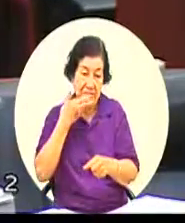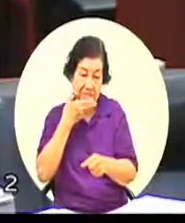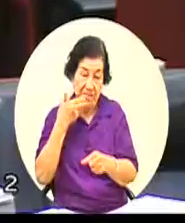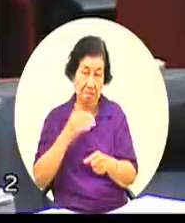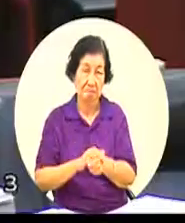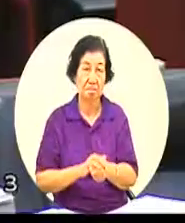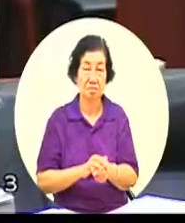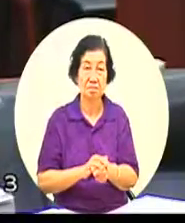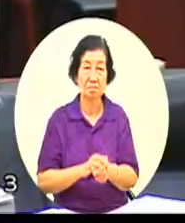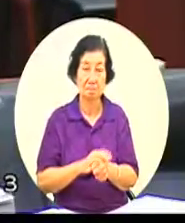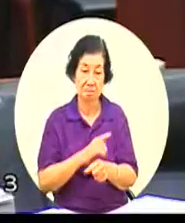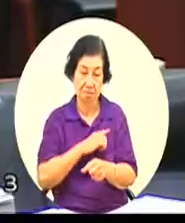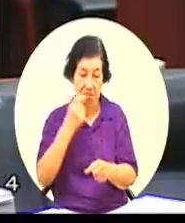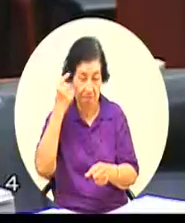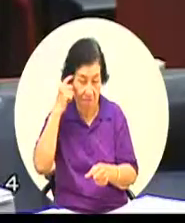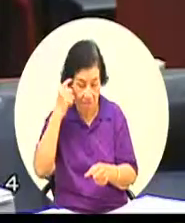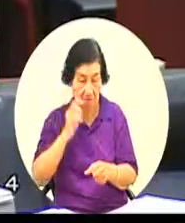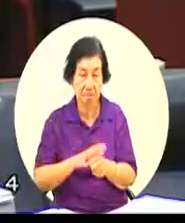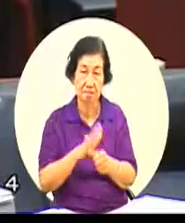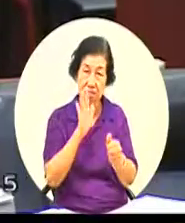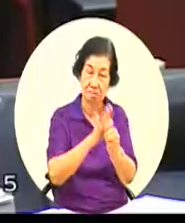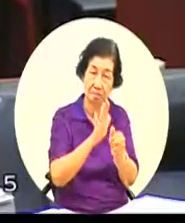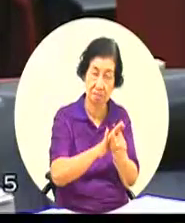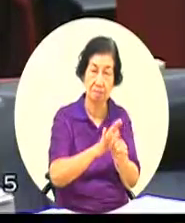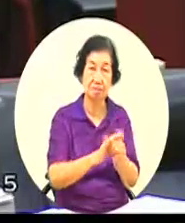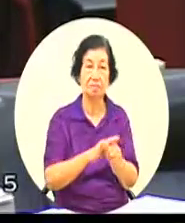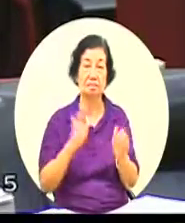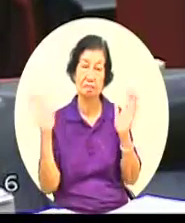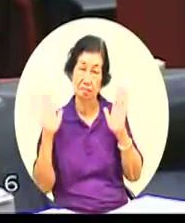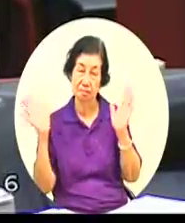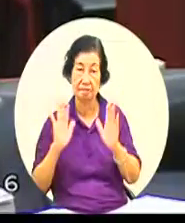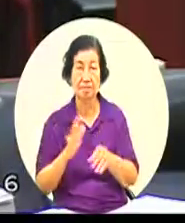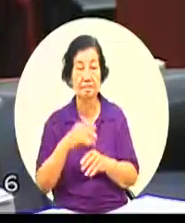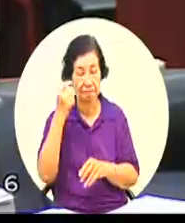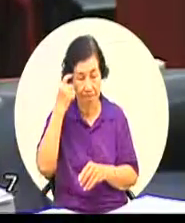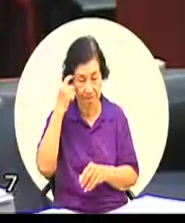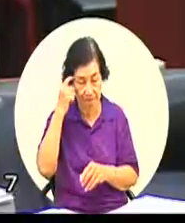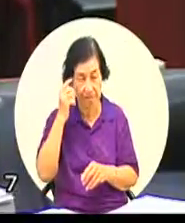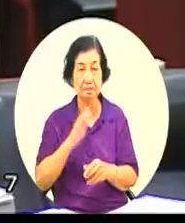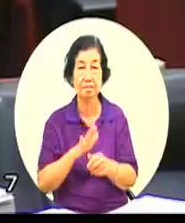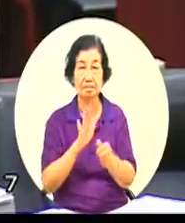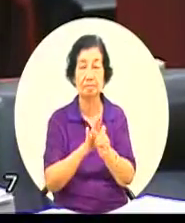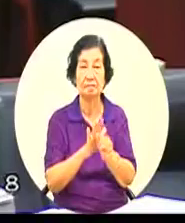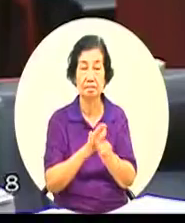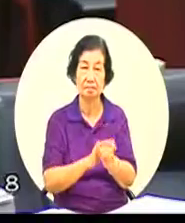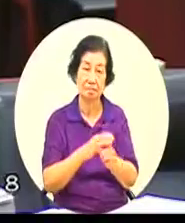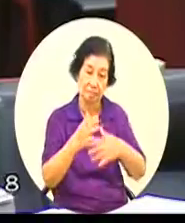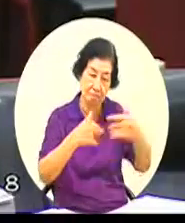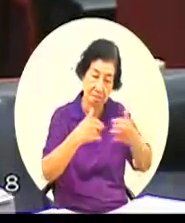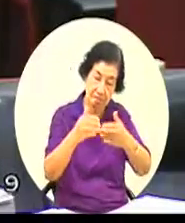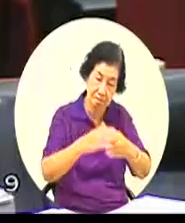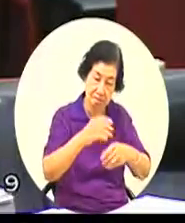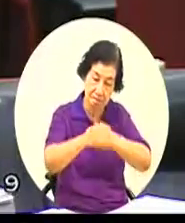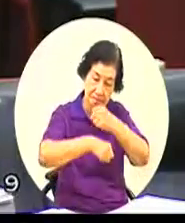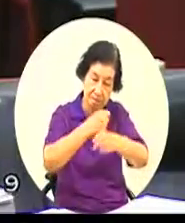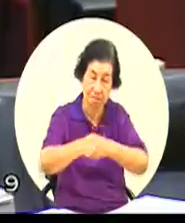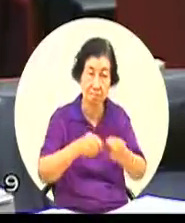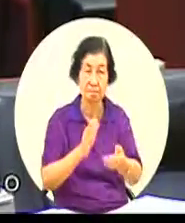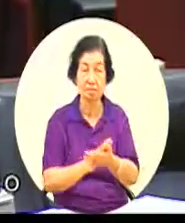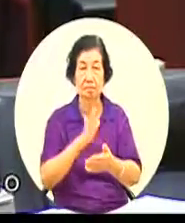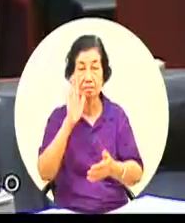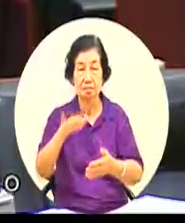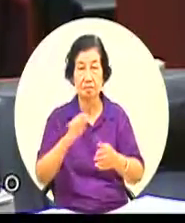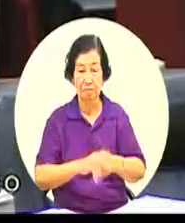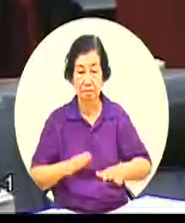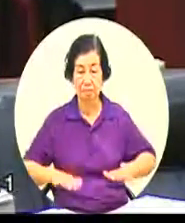囡仔去想，讲真的啦，爱替囡仔去想。囡仔连互动能力都没有，一年刚成长的啦。啊，恁大